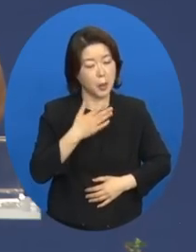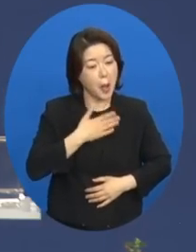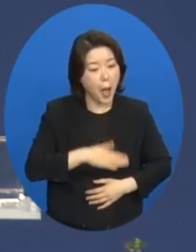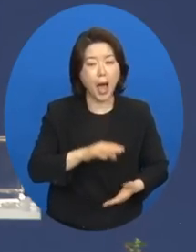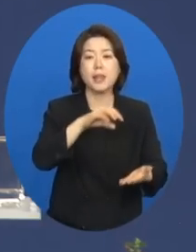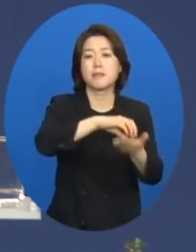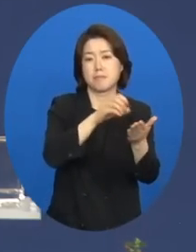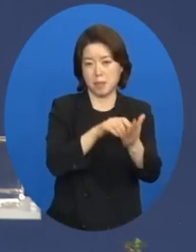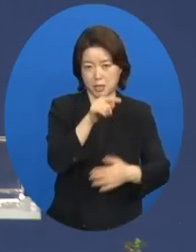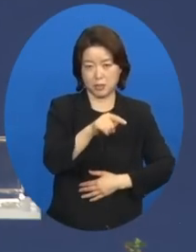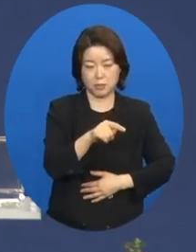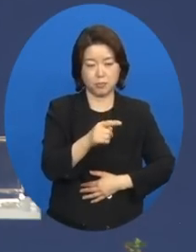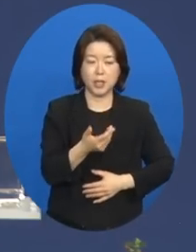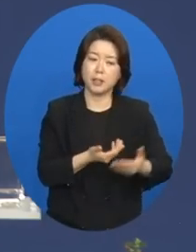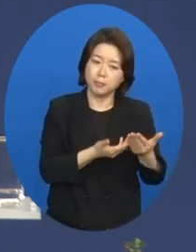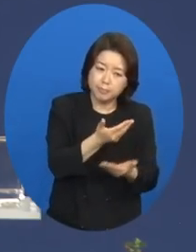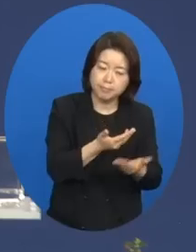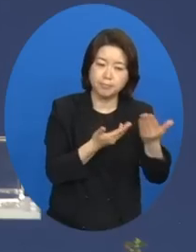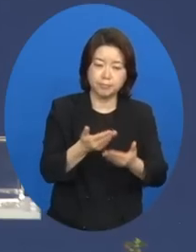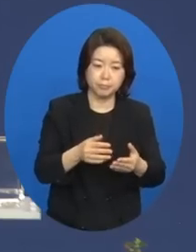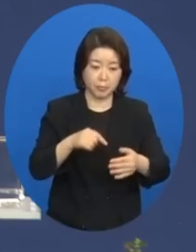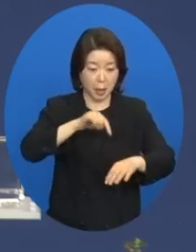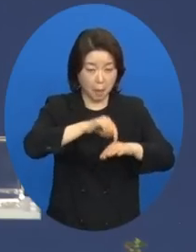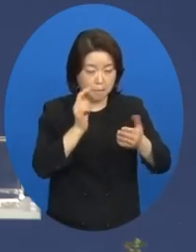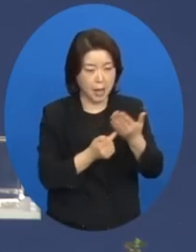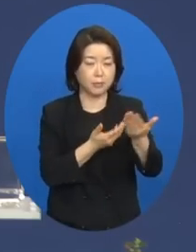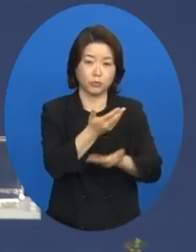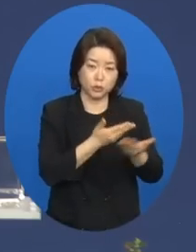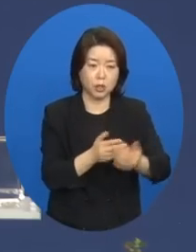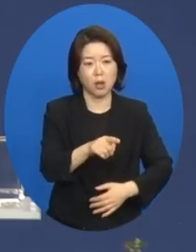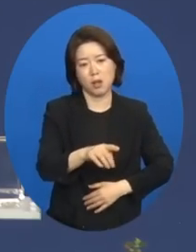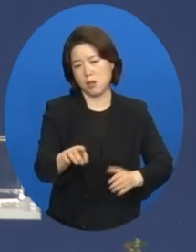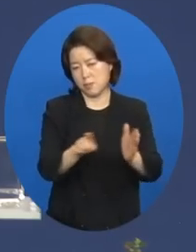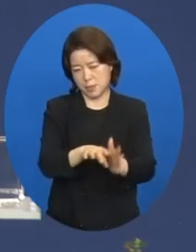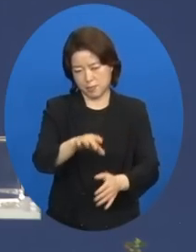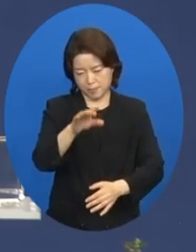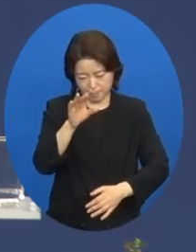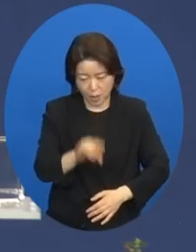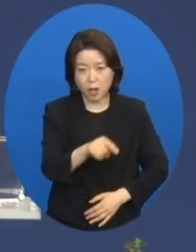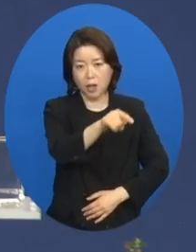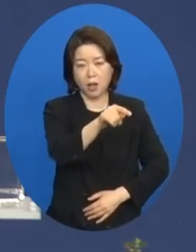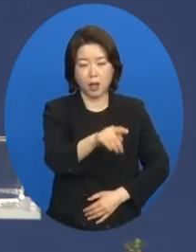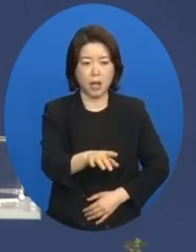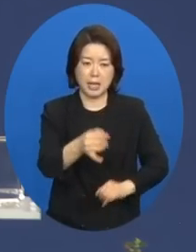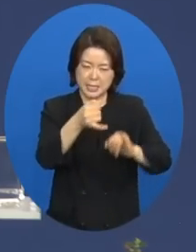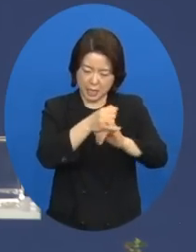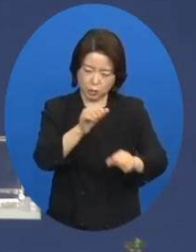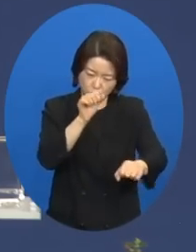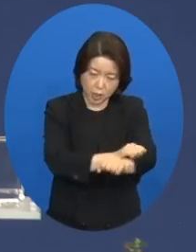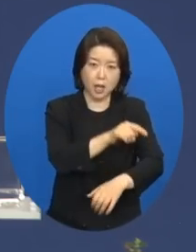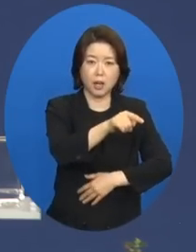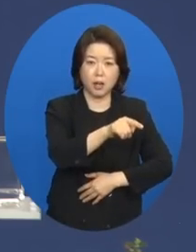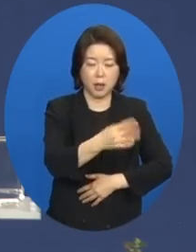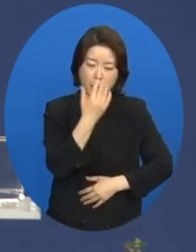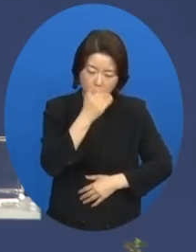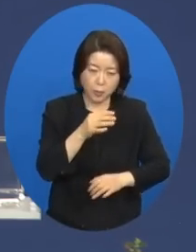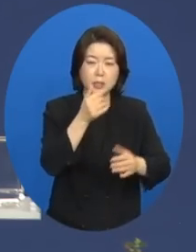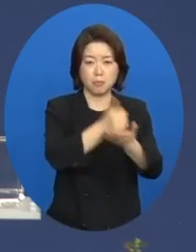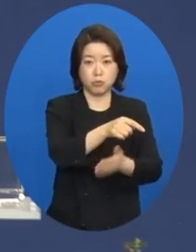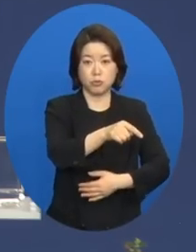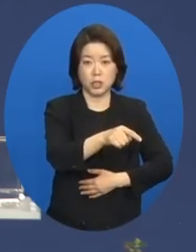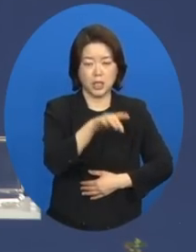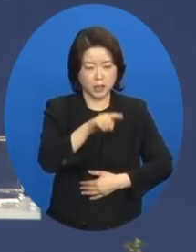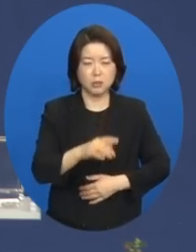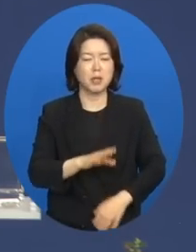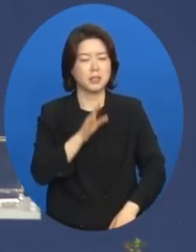만큼 그와 함께 교제하며 그분은 진짜 신실한 분이에요 한 번 말하면 지키시는 분이에요 그분 겸손한 분이에요